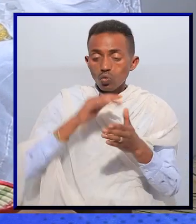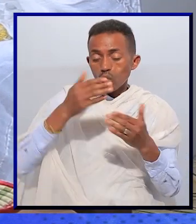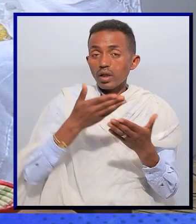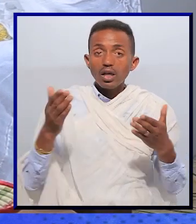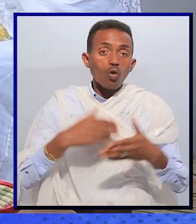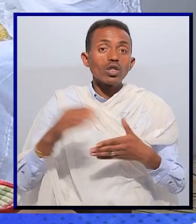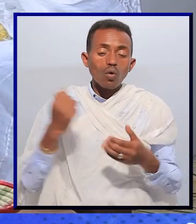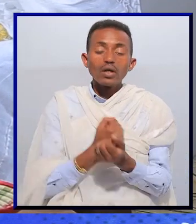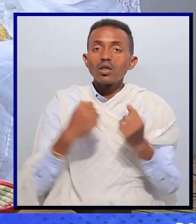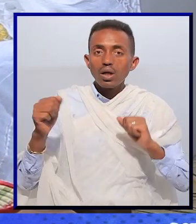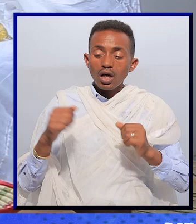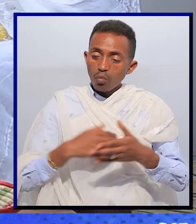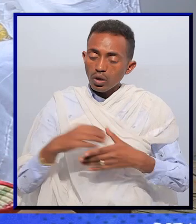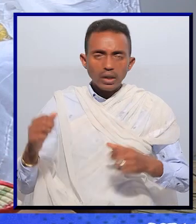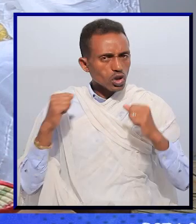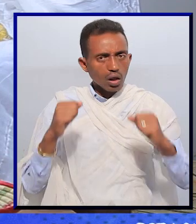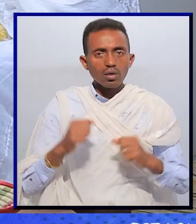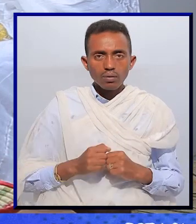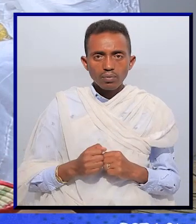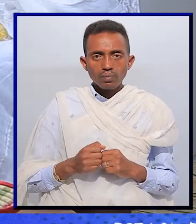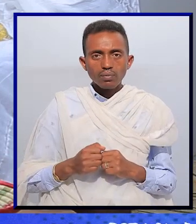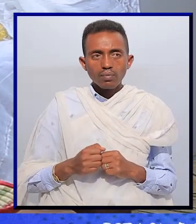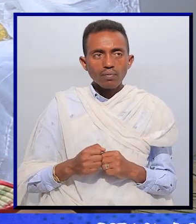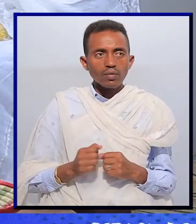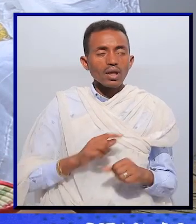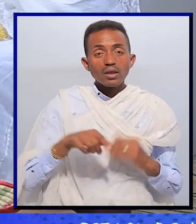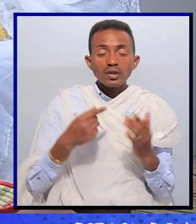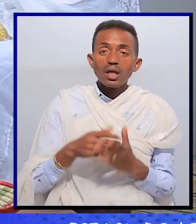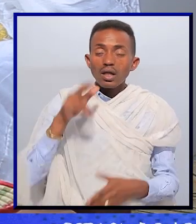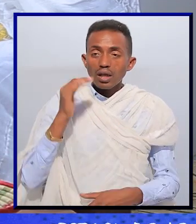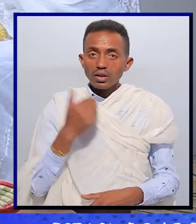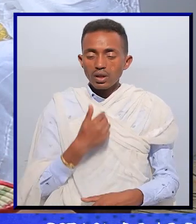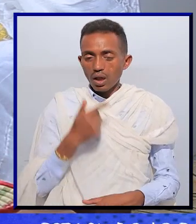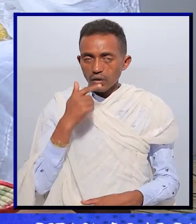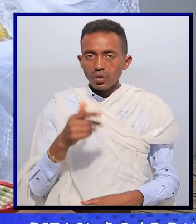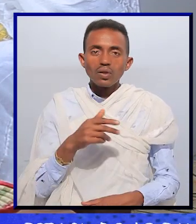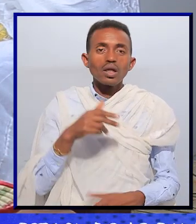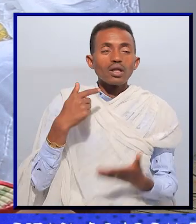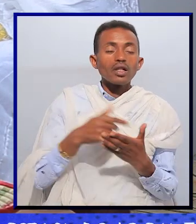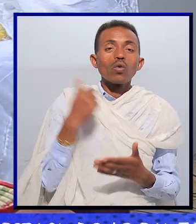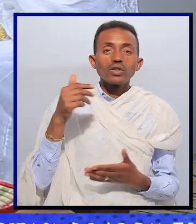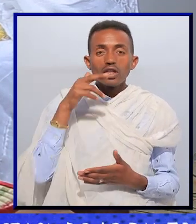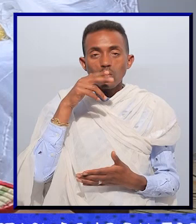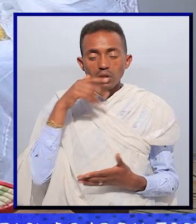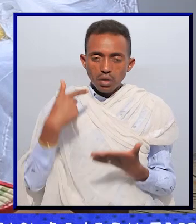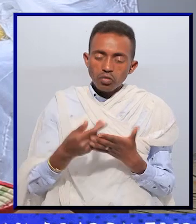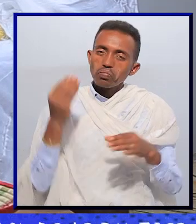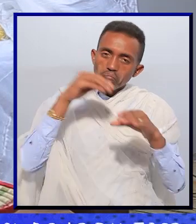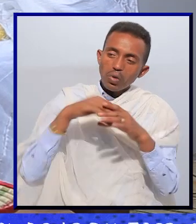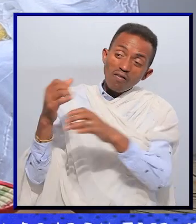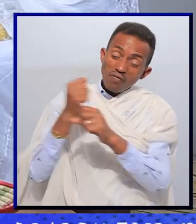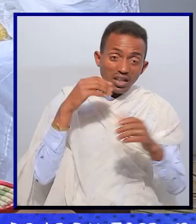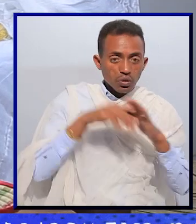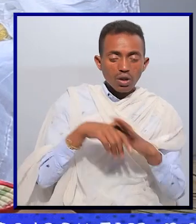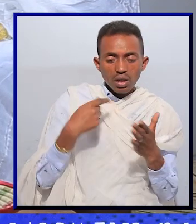ወጣዋል፣ ብዙዎቹ ድነዋል ከዚህ ነገር ማለት ነውና መውጣት ይቻላል። ስለዚህ ግታችን ያለችው ሌሎች ህቶችንም